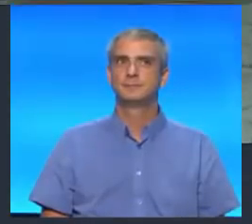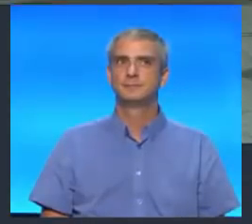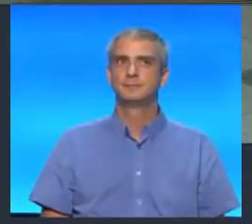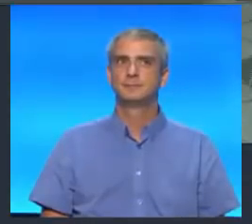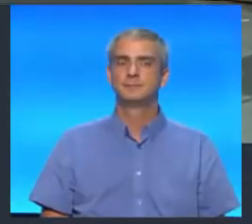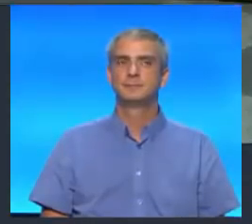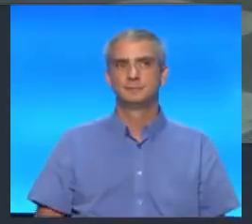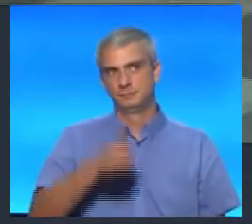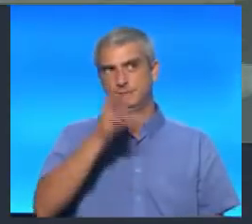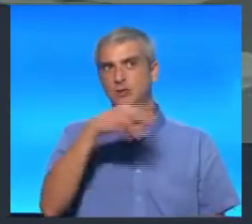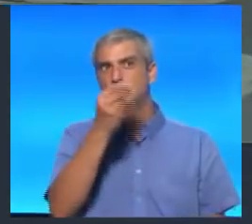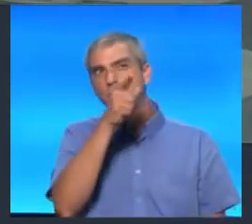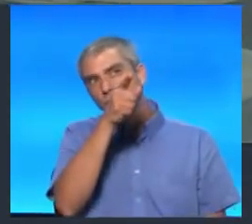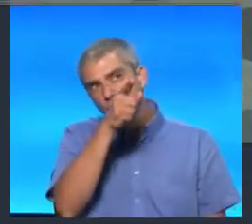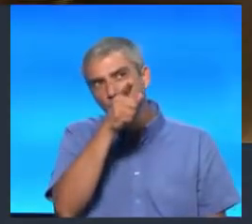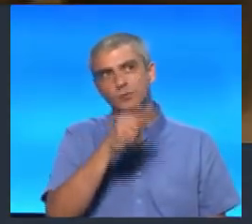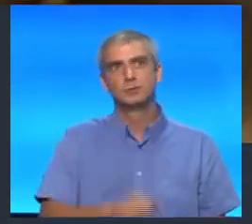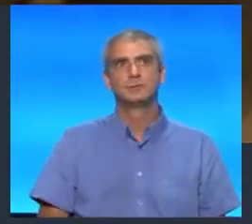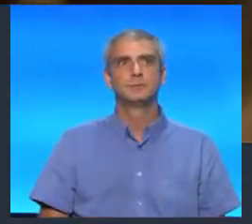הנה, שם יש מישהו.